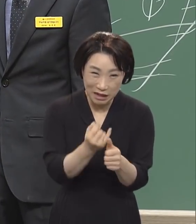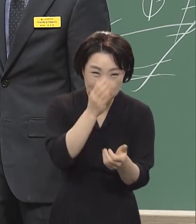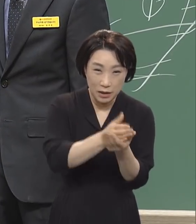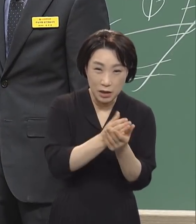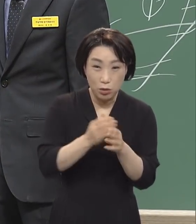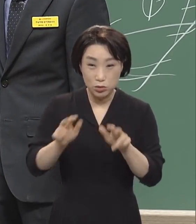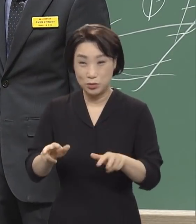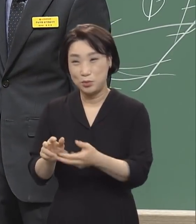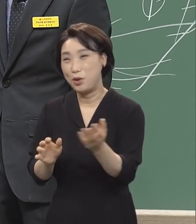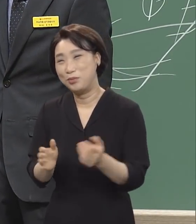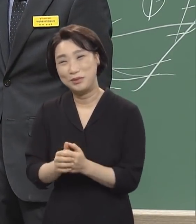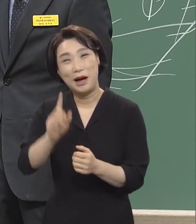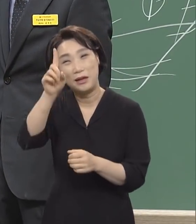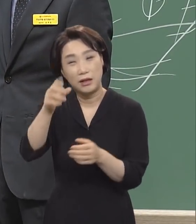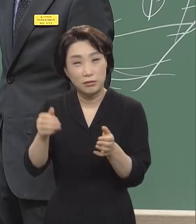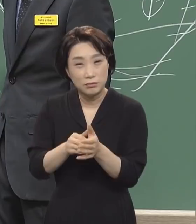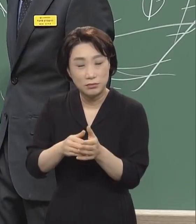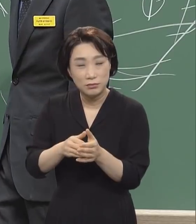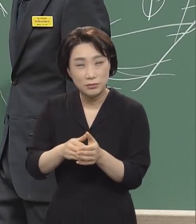지금은 다 막낸데 뭐 하나라.